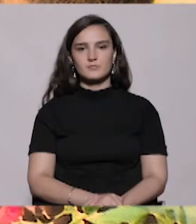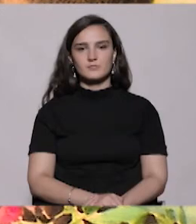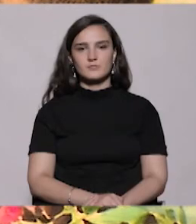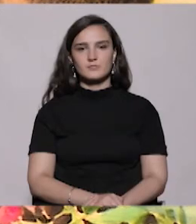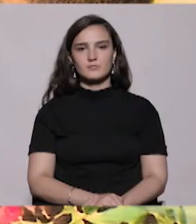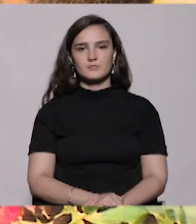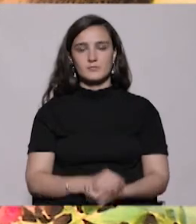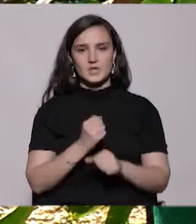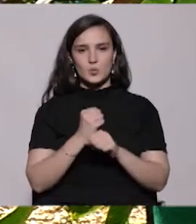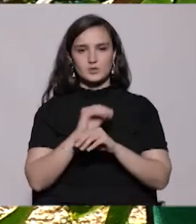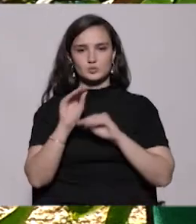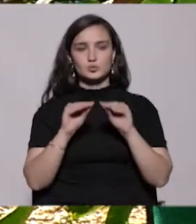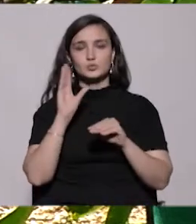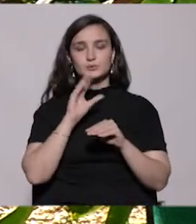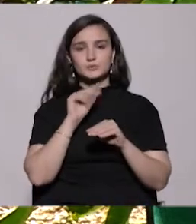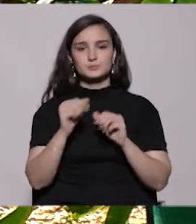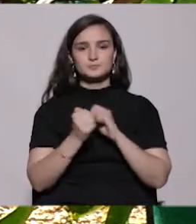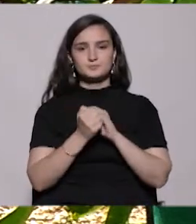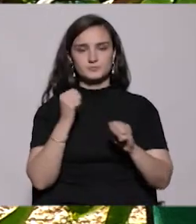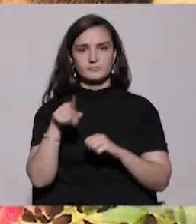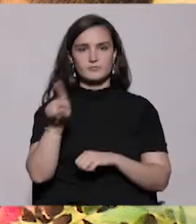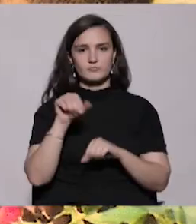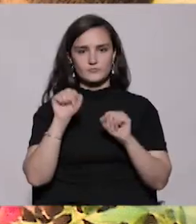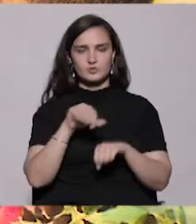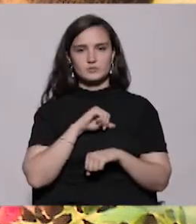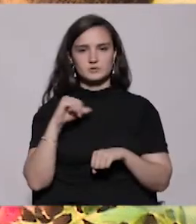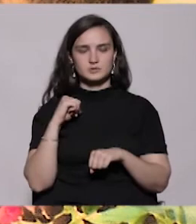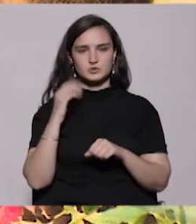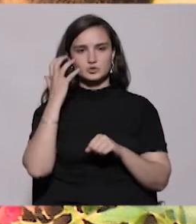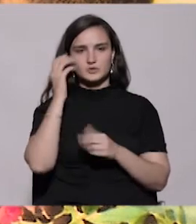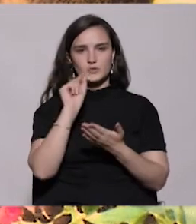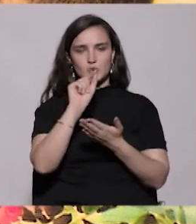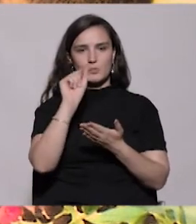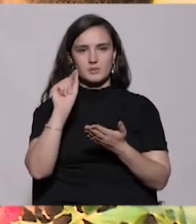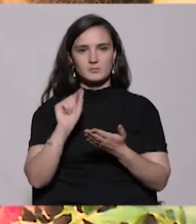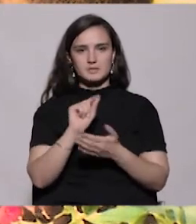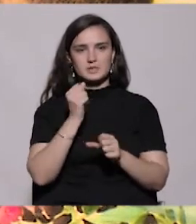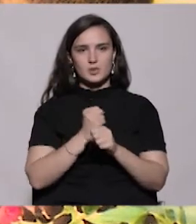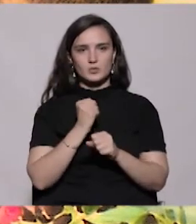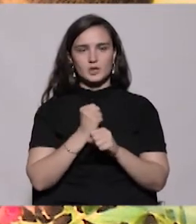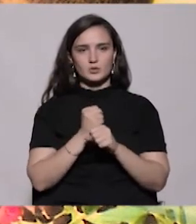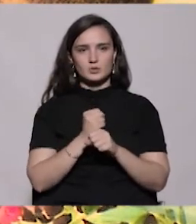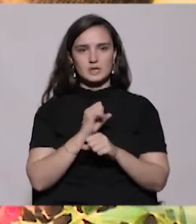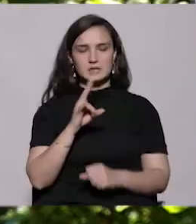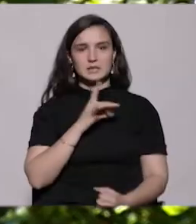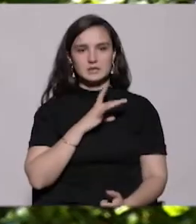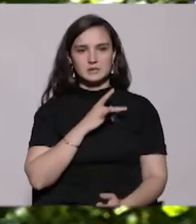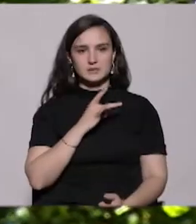გავუკეთოთ. მე როცა გაშრება, თქვენ შეგიძლიათ აი ესეთი შავი კოპლებიც კი გავუკეთოთ ან